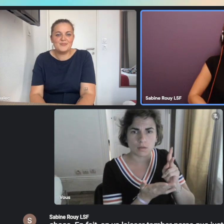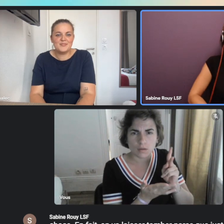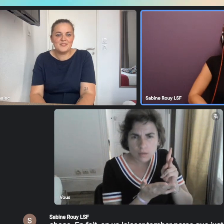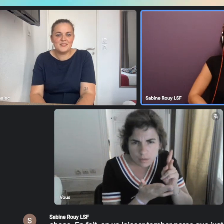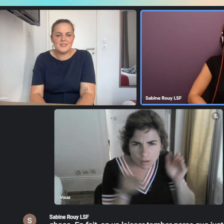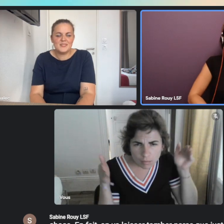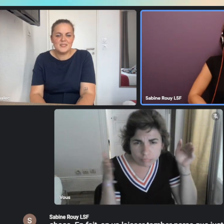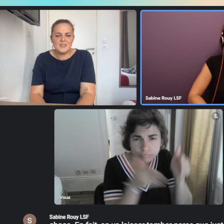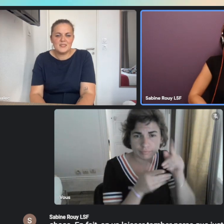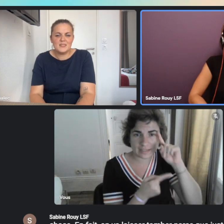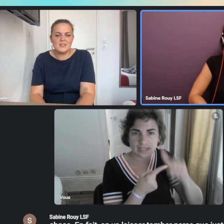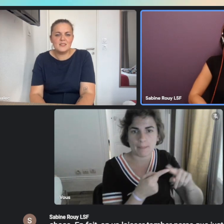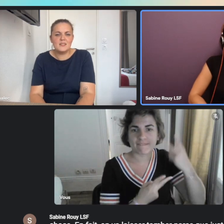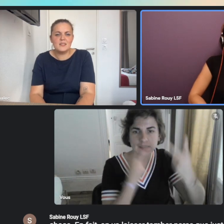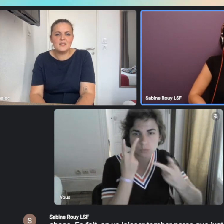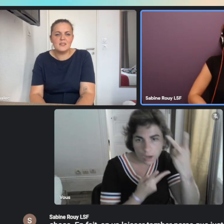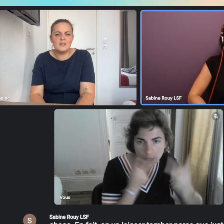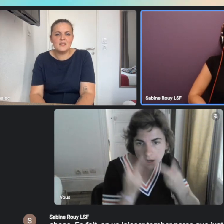depuis longtemps